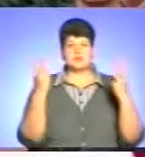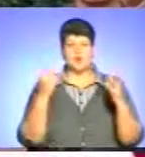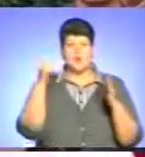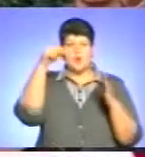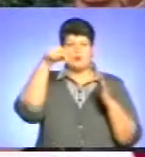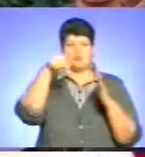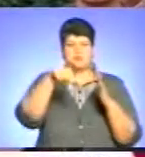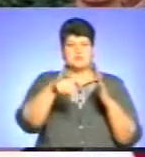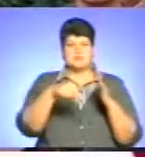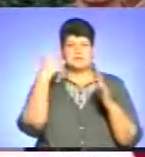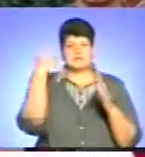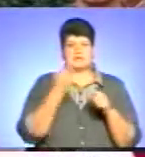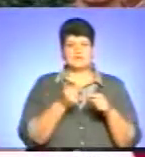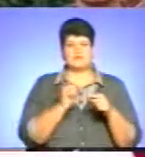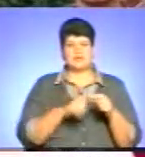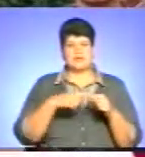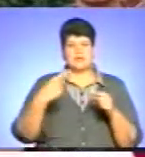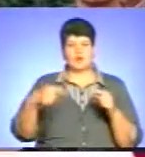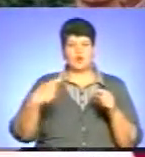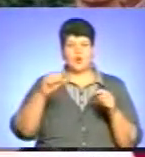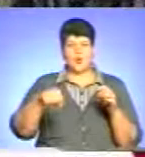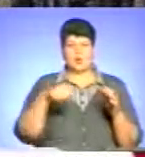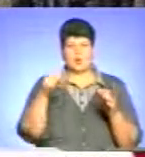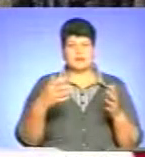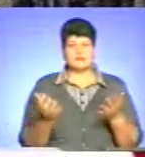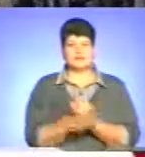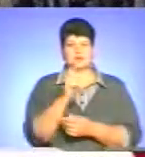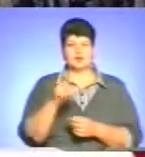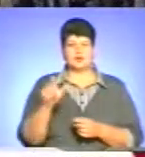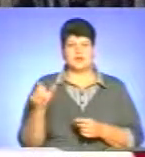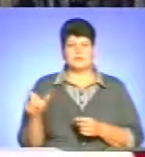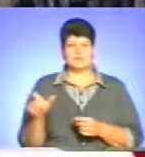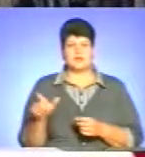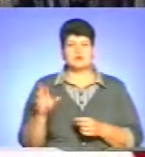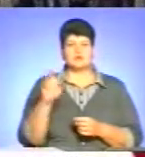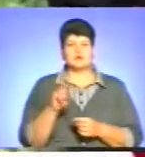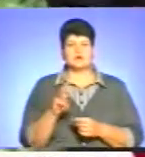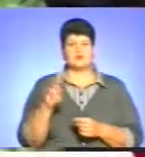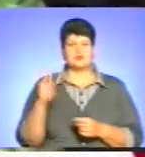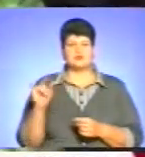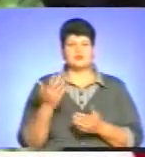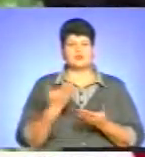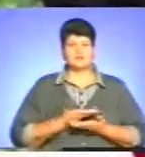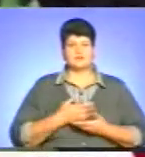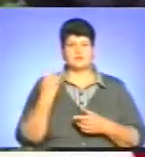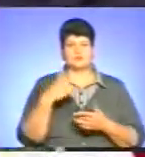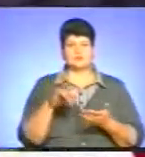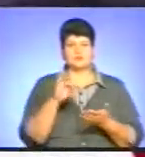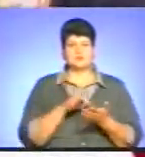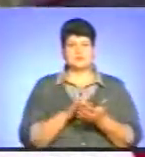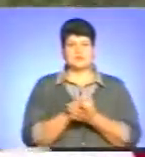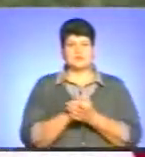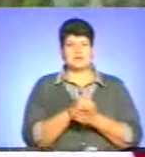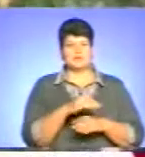в цей колодязь і дістати звідти людей. Ростислав Манащук жив на вулиці Карпенка в обласному центрі. Там